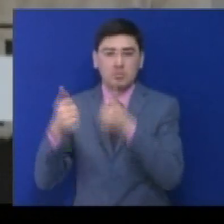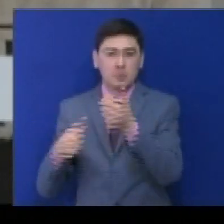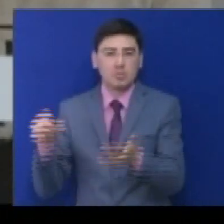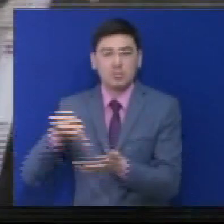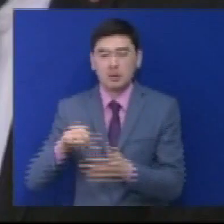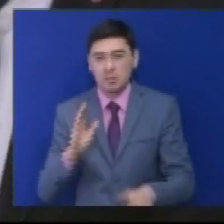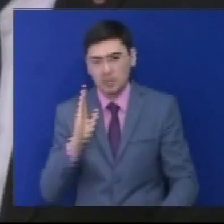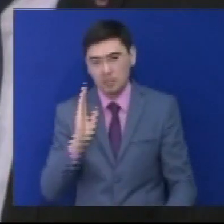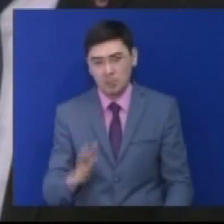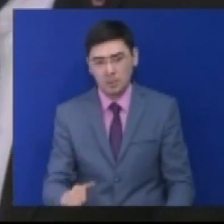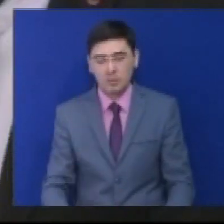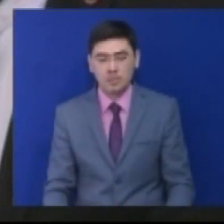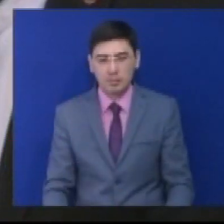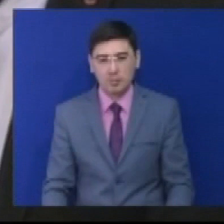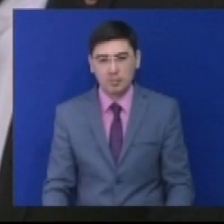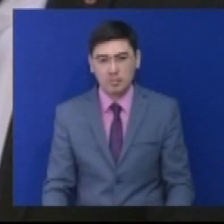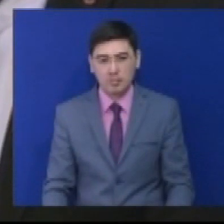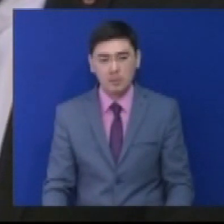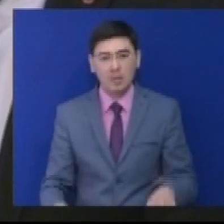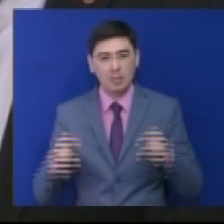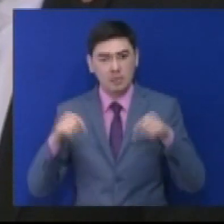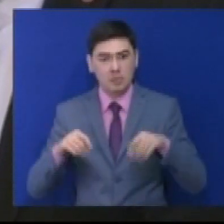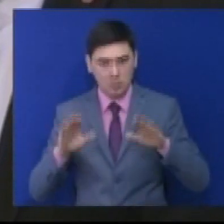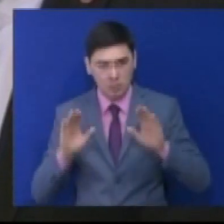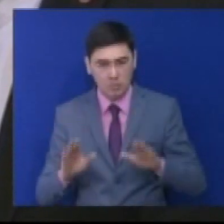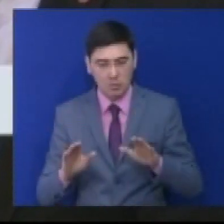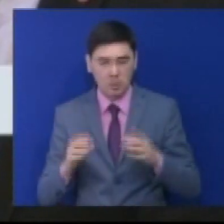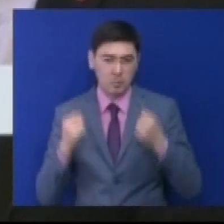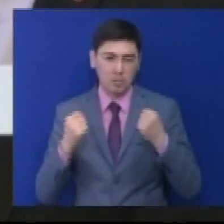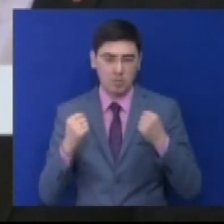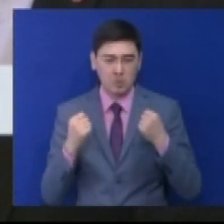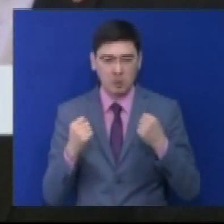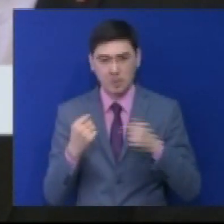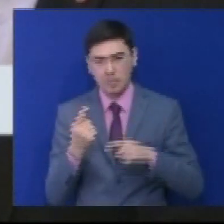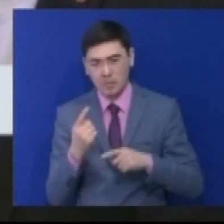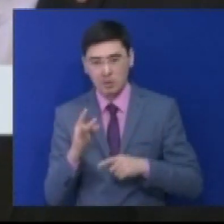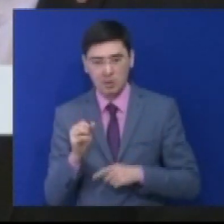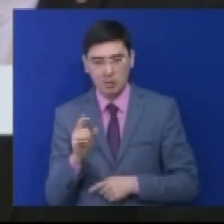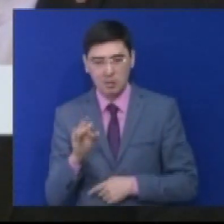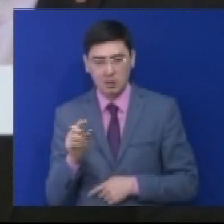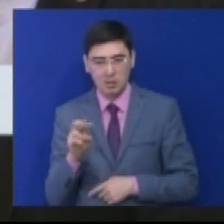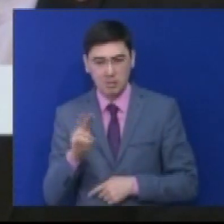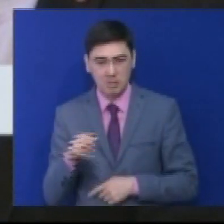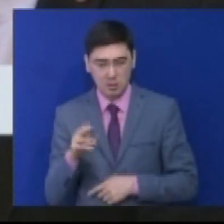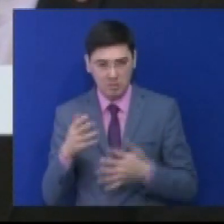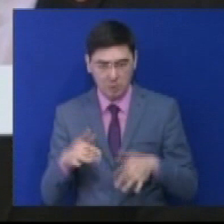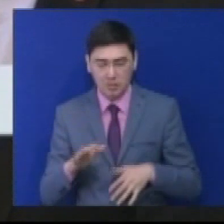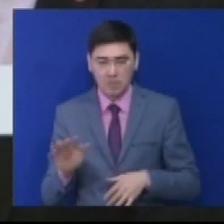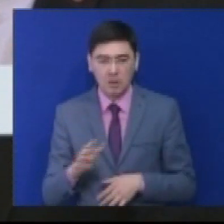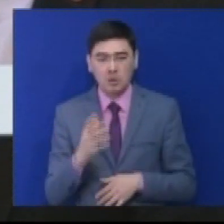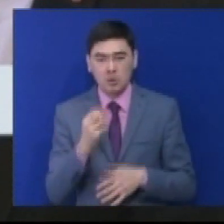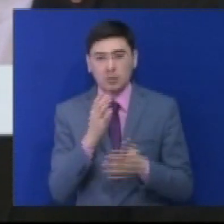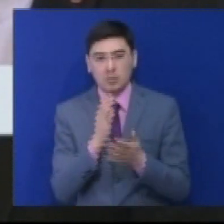соревнованиях. В данном соревновании принимают участие не только спортсмены первого разряда, много участников,